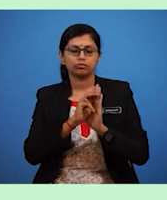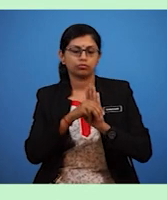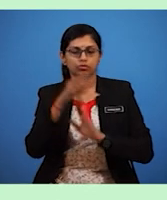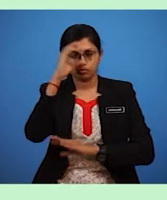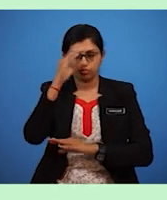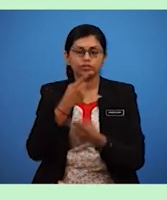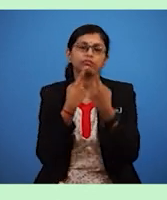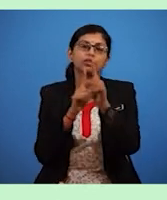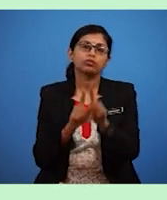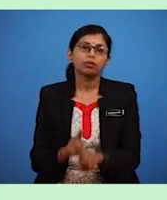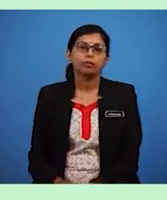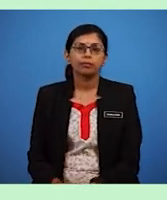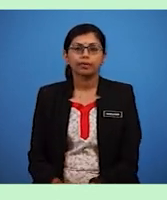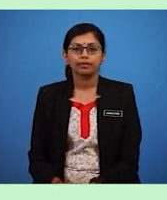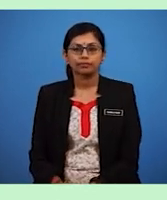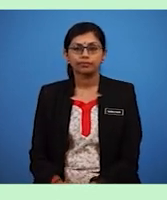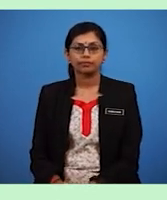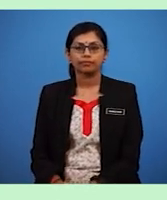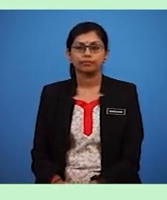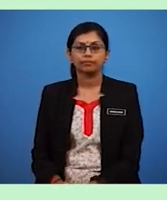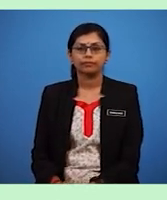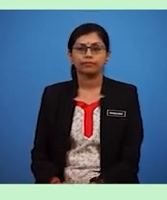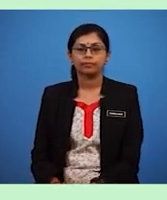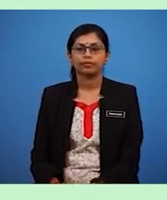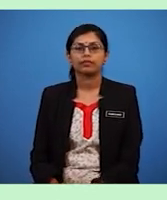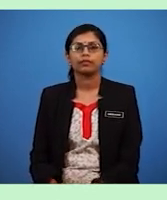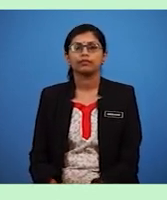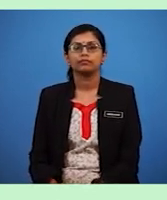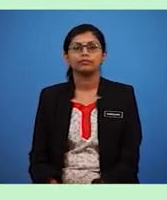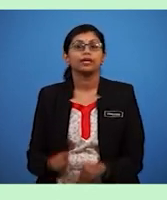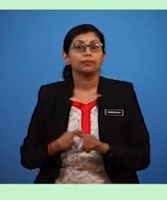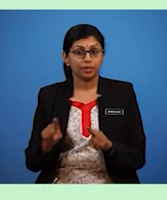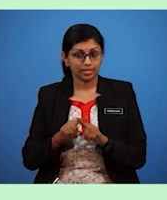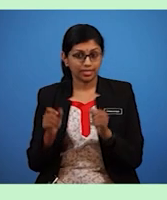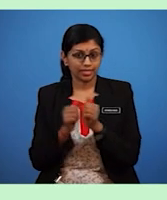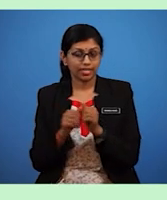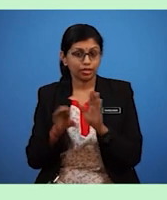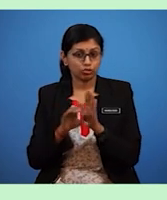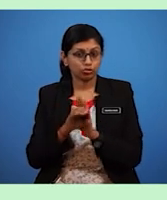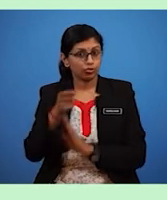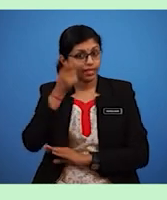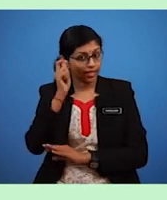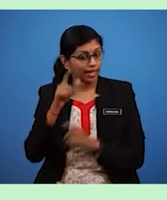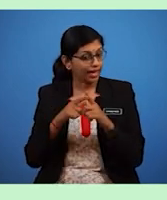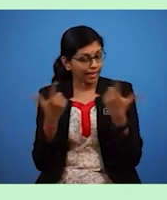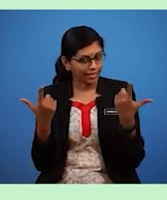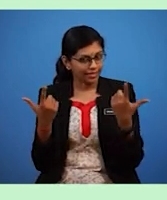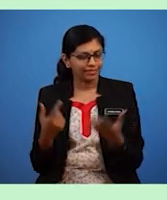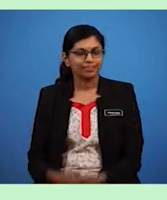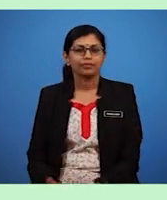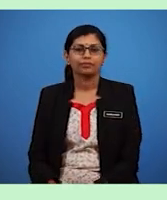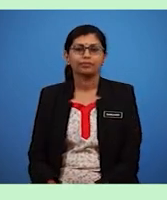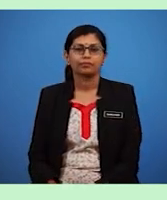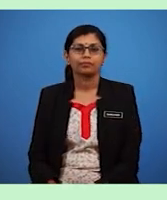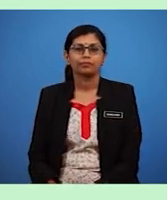untuk mencari jawapannya. Soalan ini berbeza dari contoh sebentar tadi